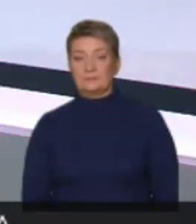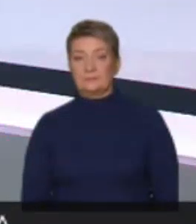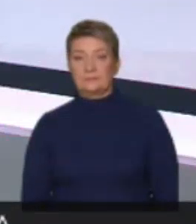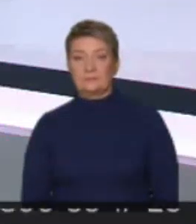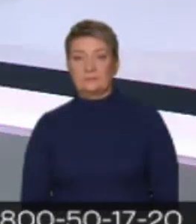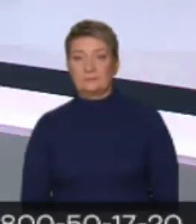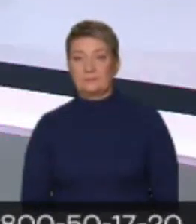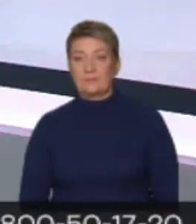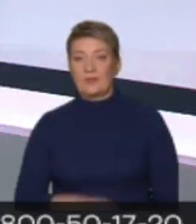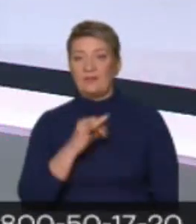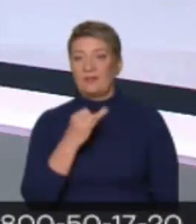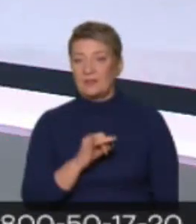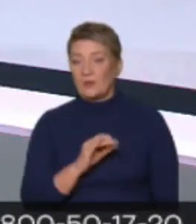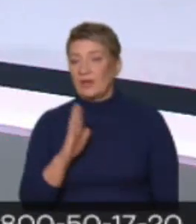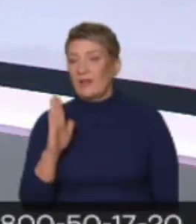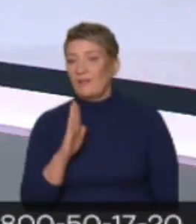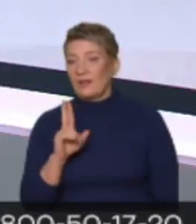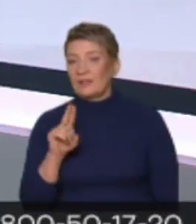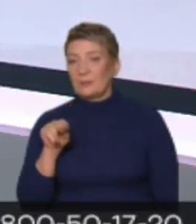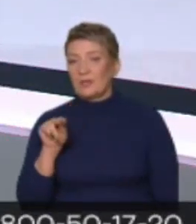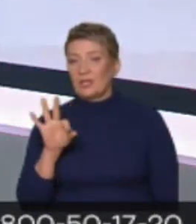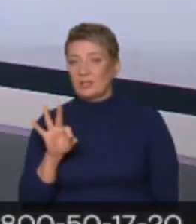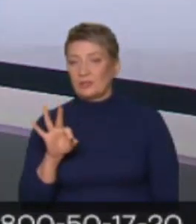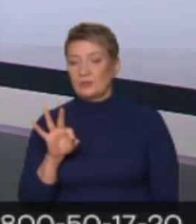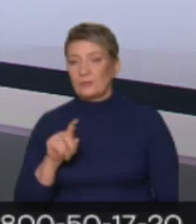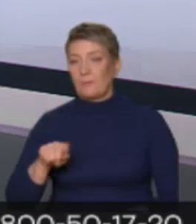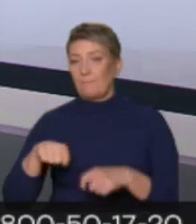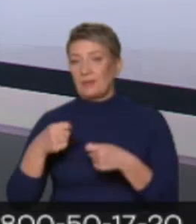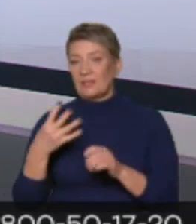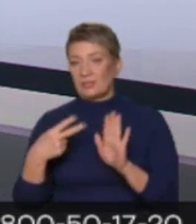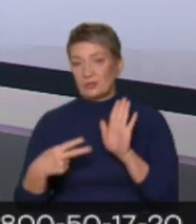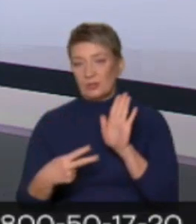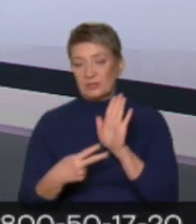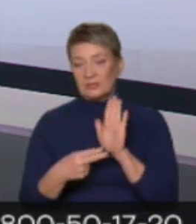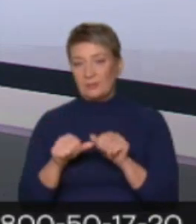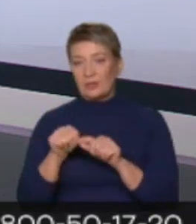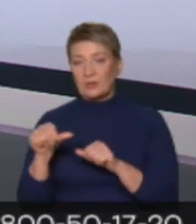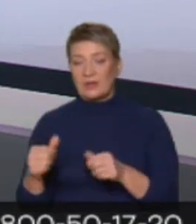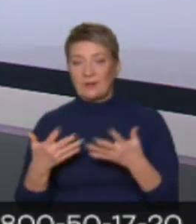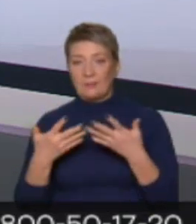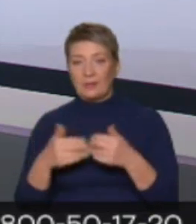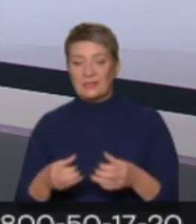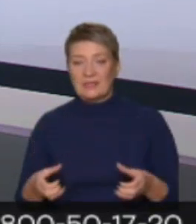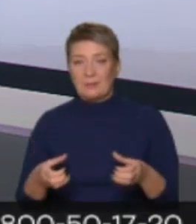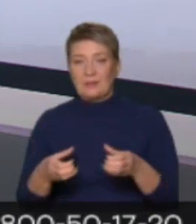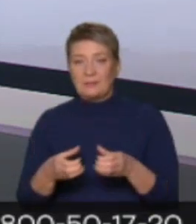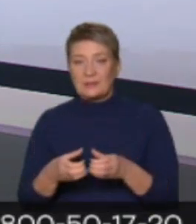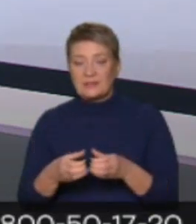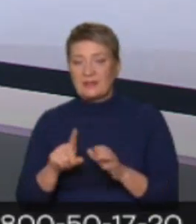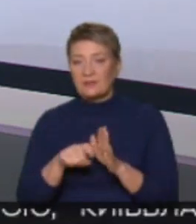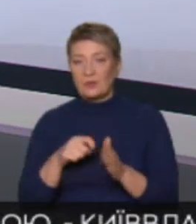Віталій та Володимир Кличко сьогодні передали 47-й окремій механізованій бригаді на Авдіївський